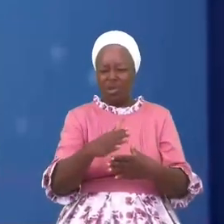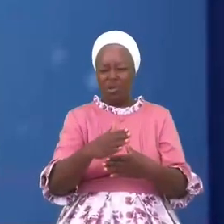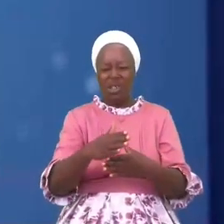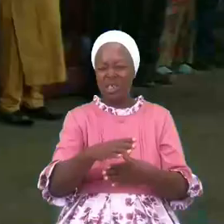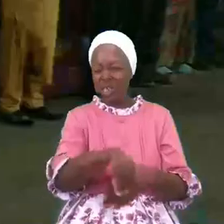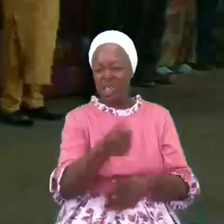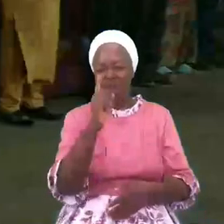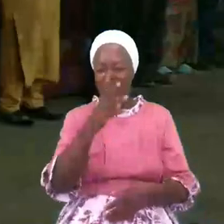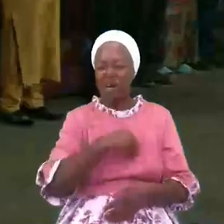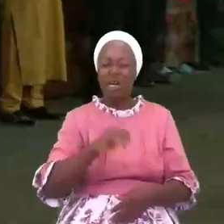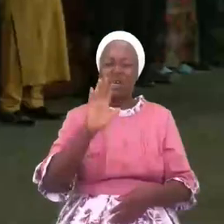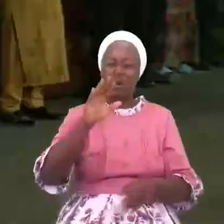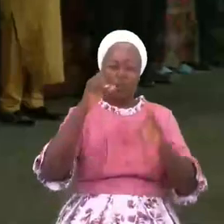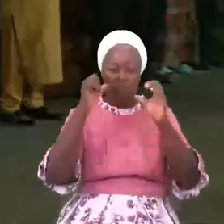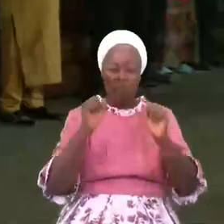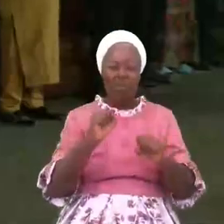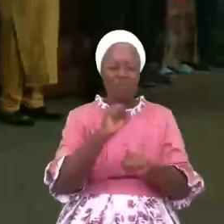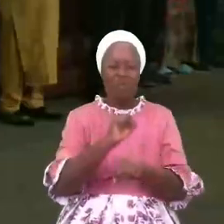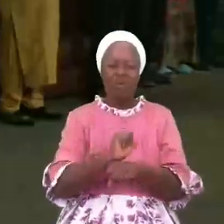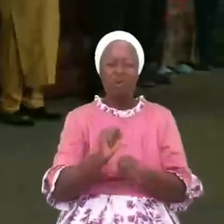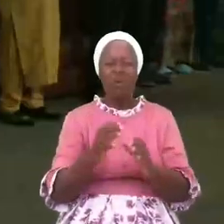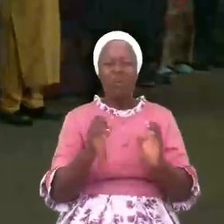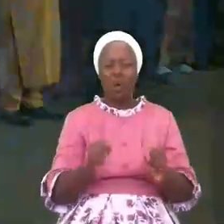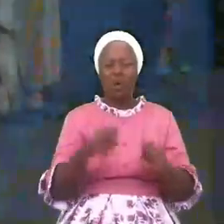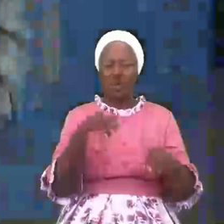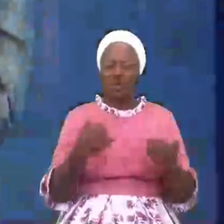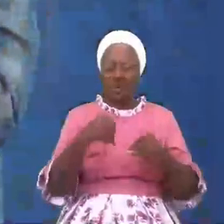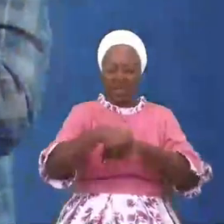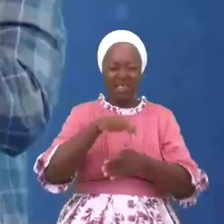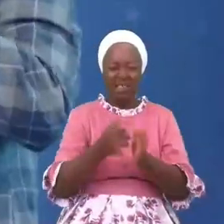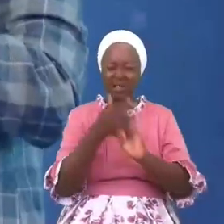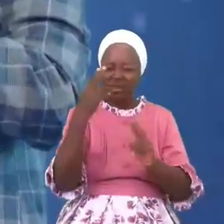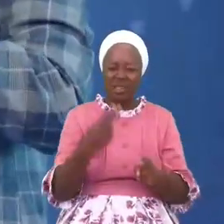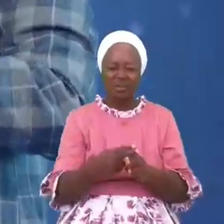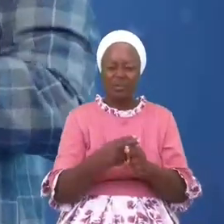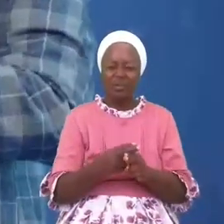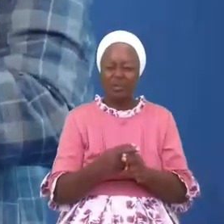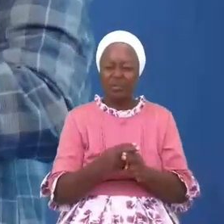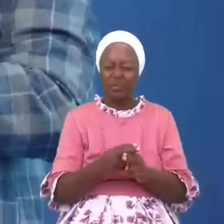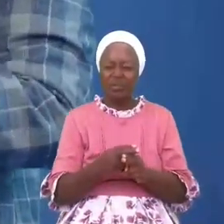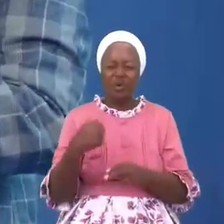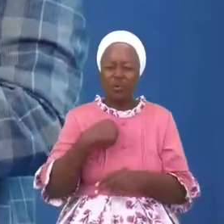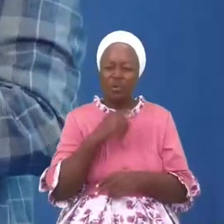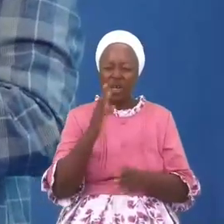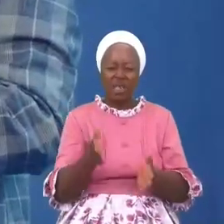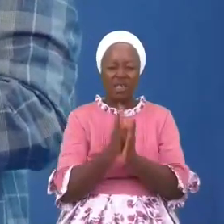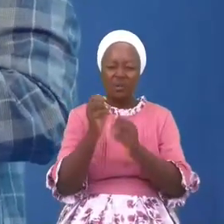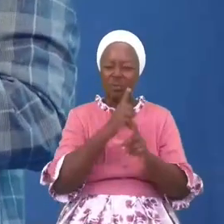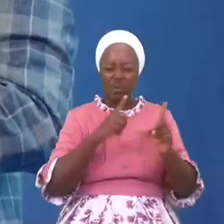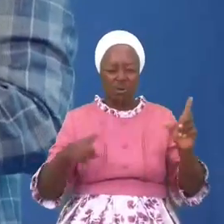entre quelqu'un et ta puissance miraculeuse ce soir au nom de Jésus. Nous demandons,